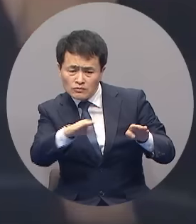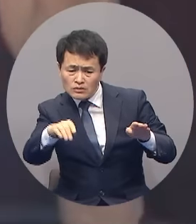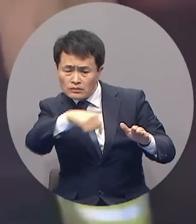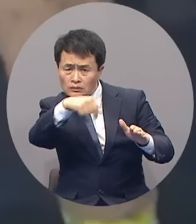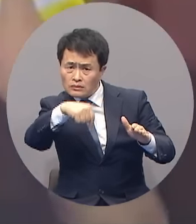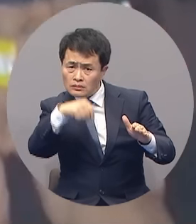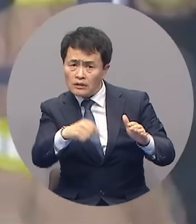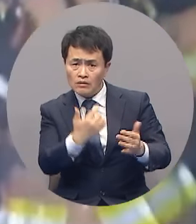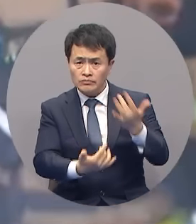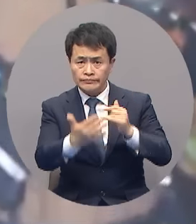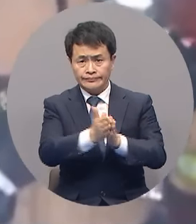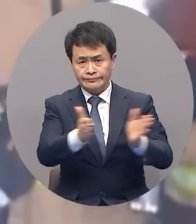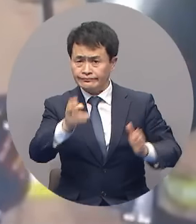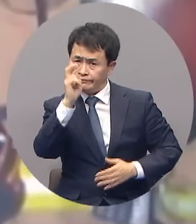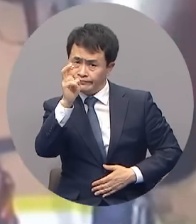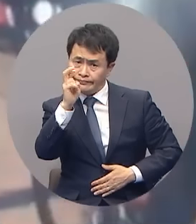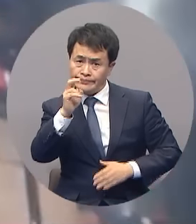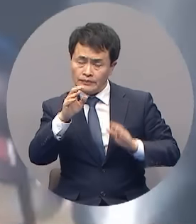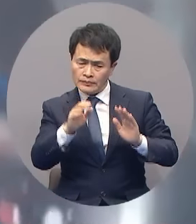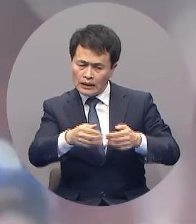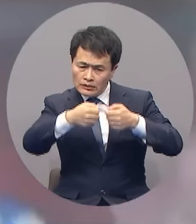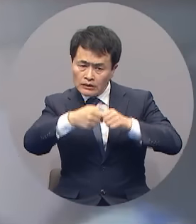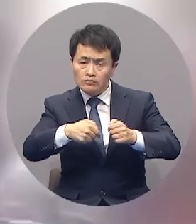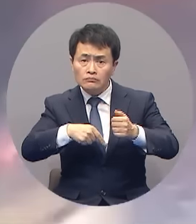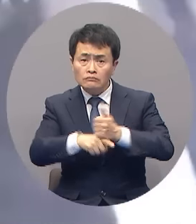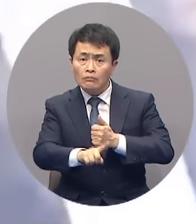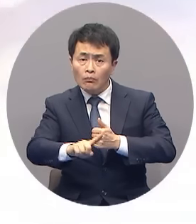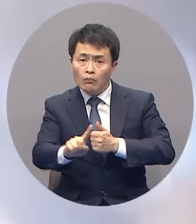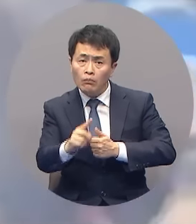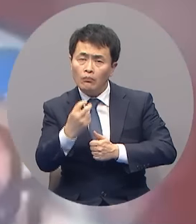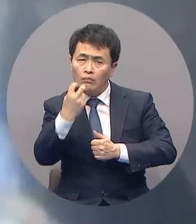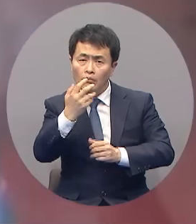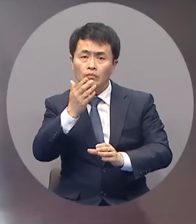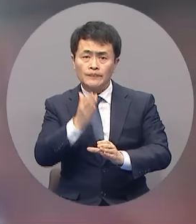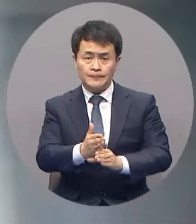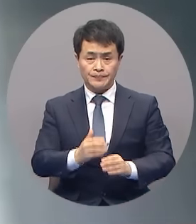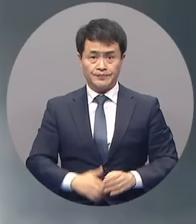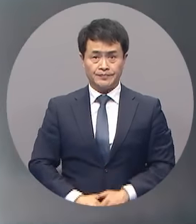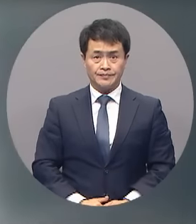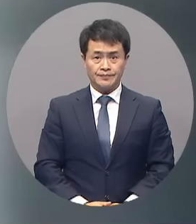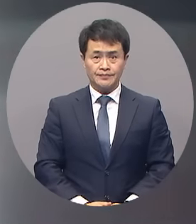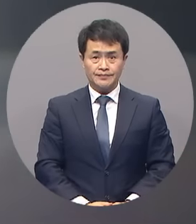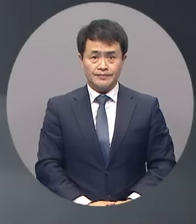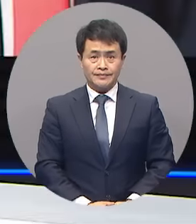승용차에서 불이 시작된 걸로 보고 자세한 원인을 조사 중입니다. MBC 뉴스 유서연입니다.